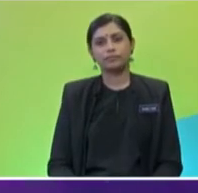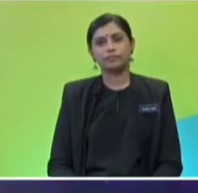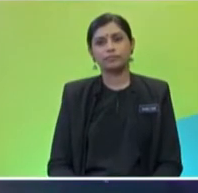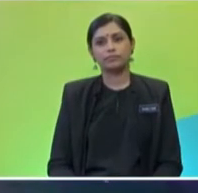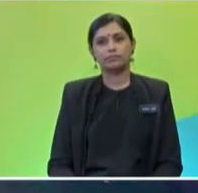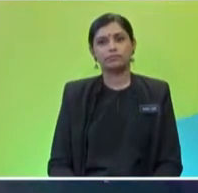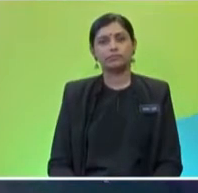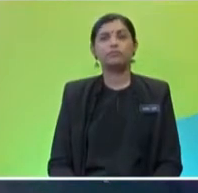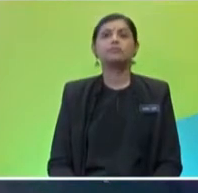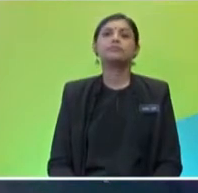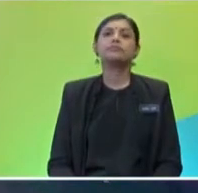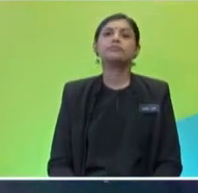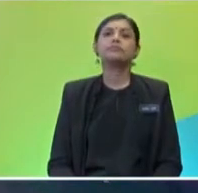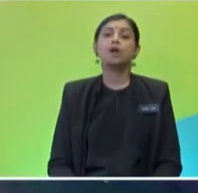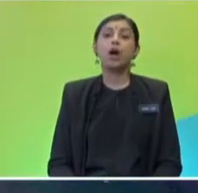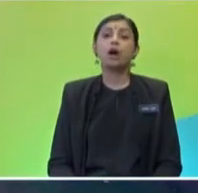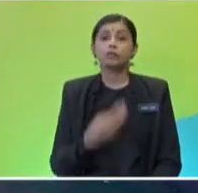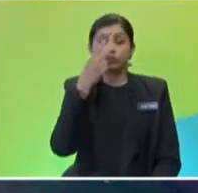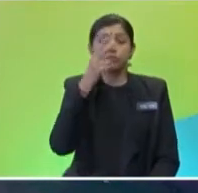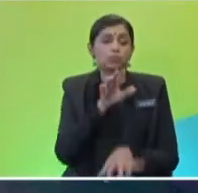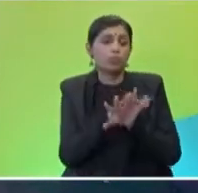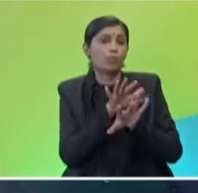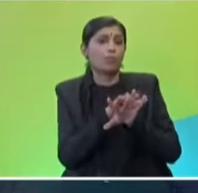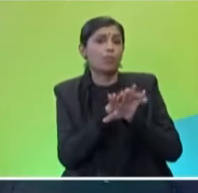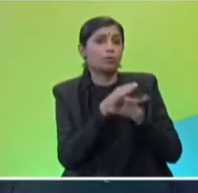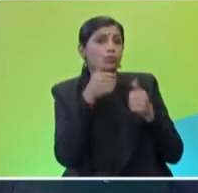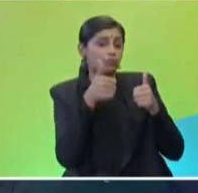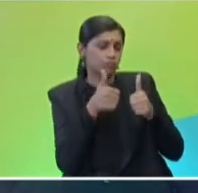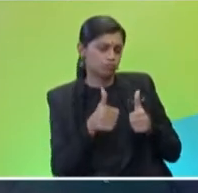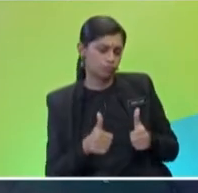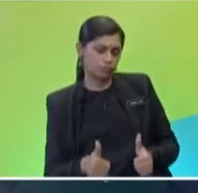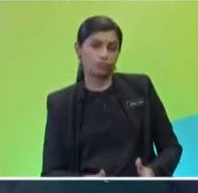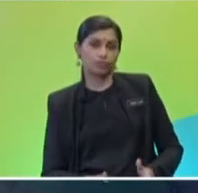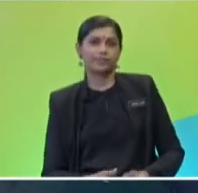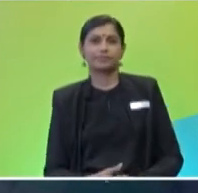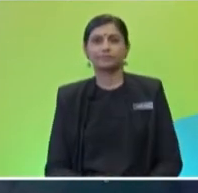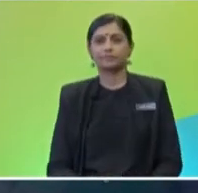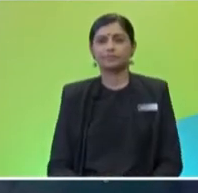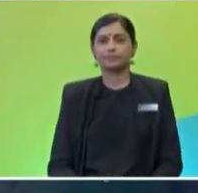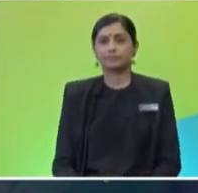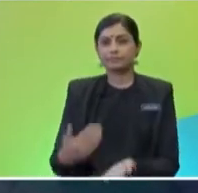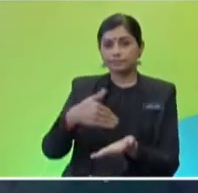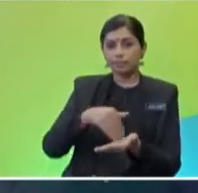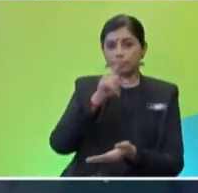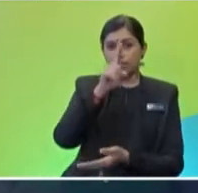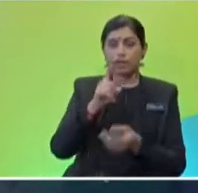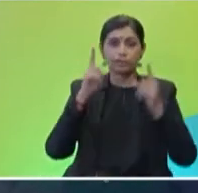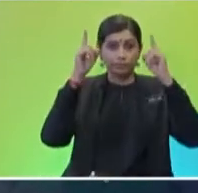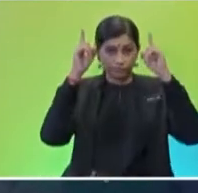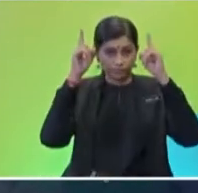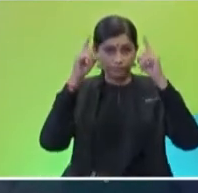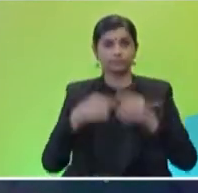Banyaknya Kasih punya markah. Okey, seterusnya ayuh kita perhatikan paparan yang berikutnya.